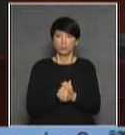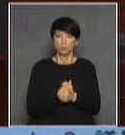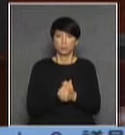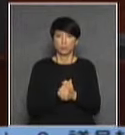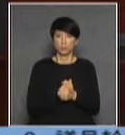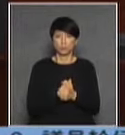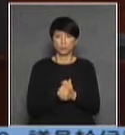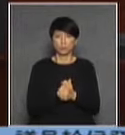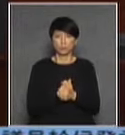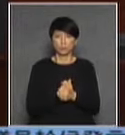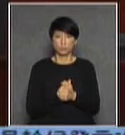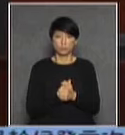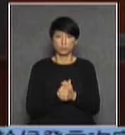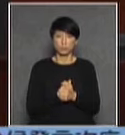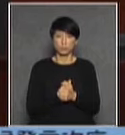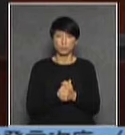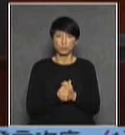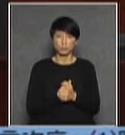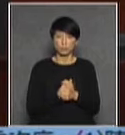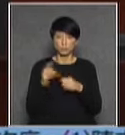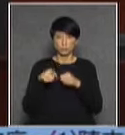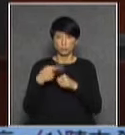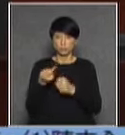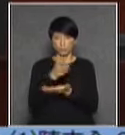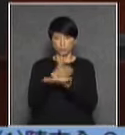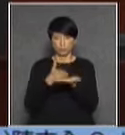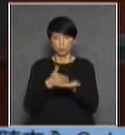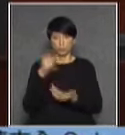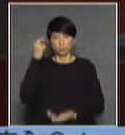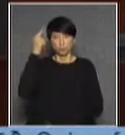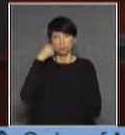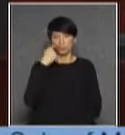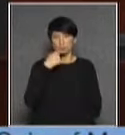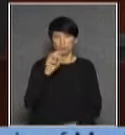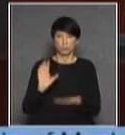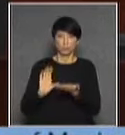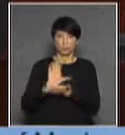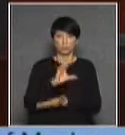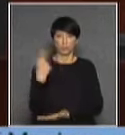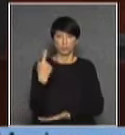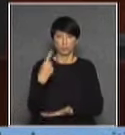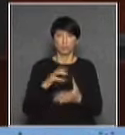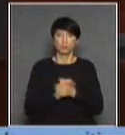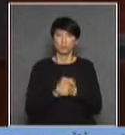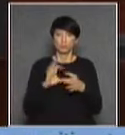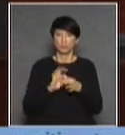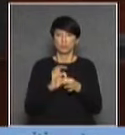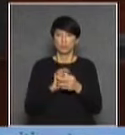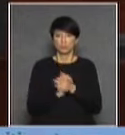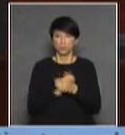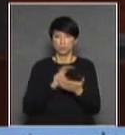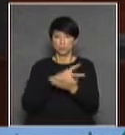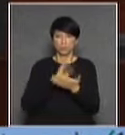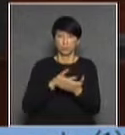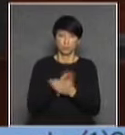係嘅存在。主席，另外一部分我想講嘅咧，就係呢個嘅一筆過撥款嘅問題。呢個係修訂案，我自己提出嘅